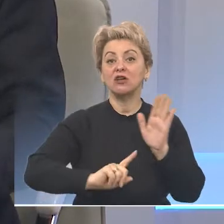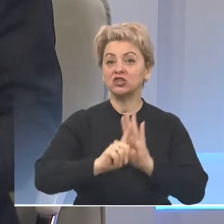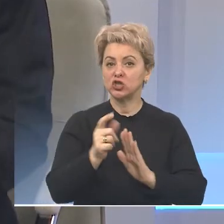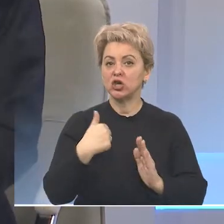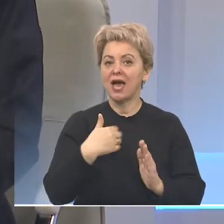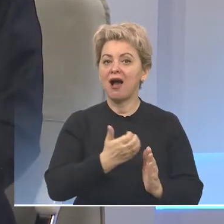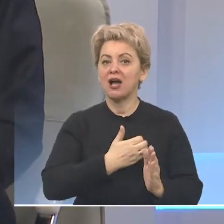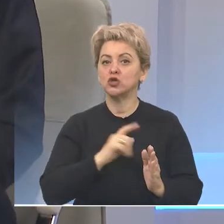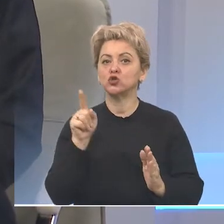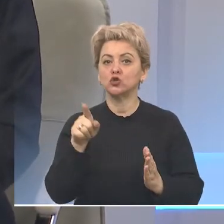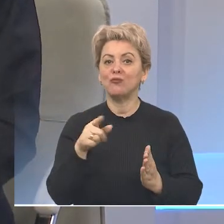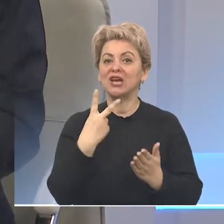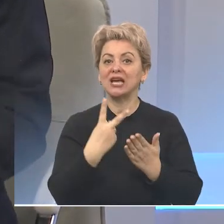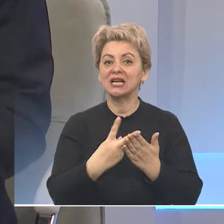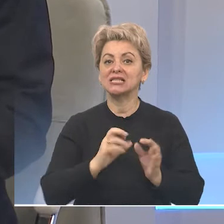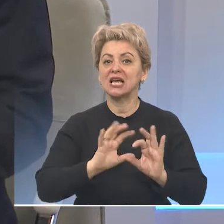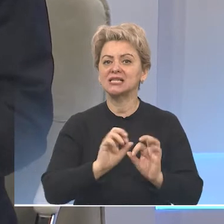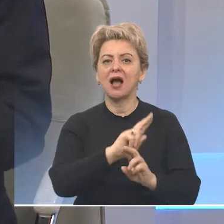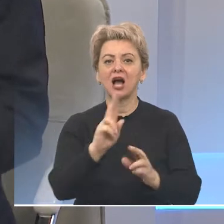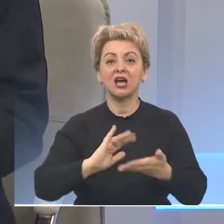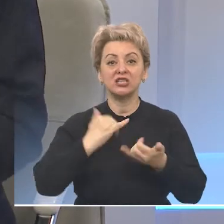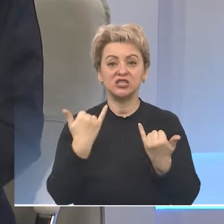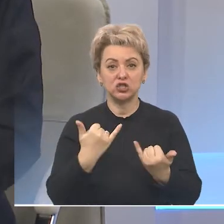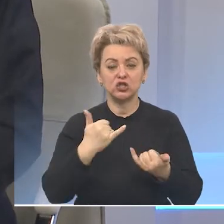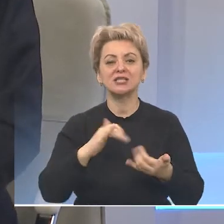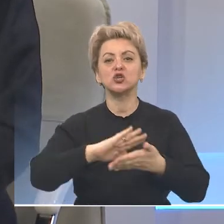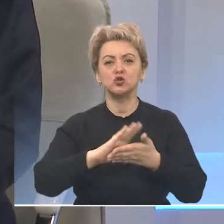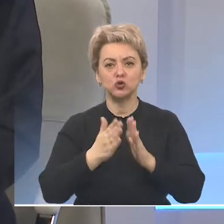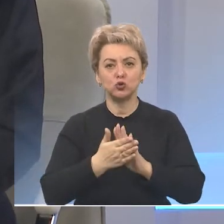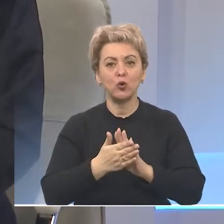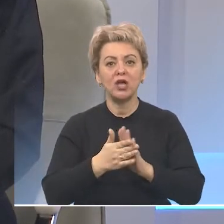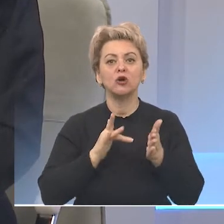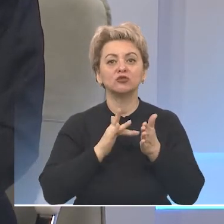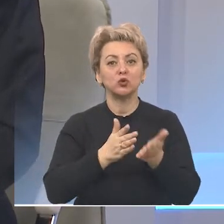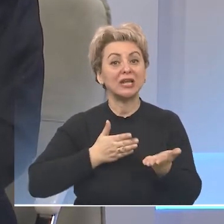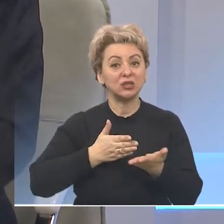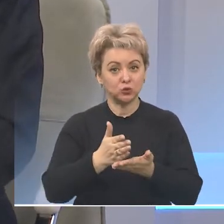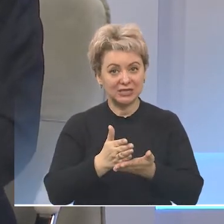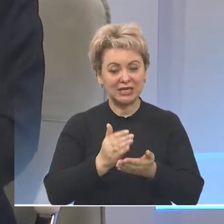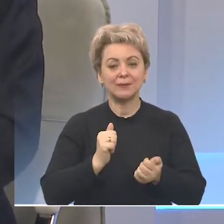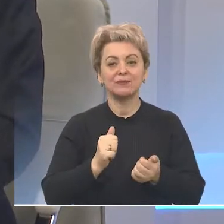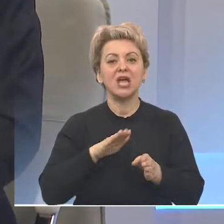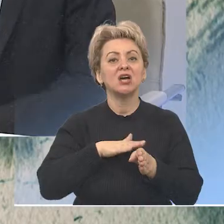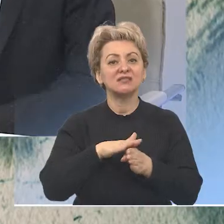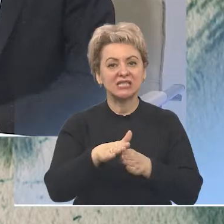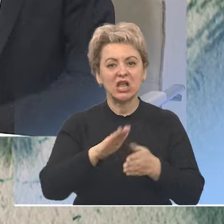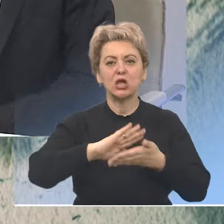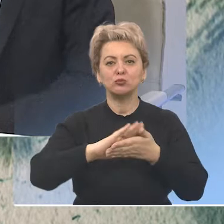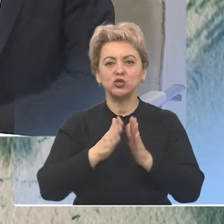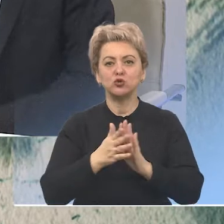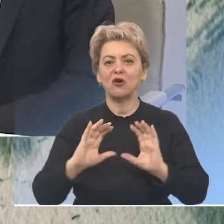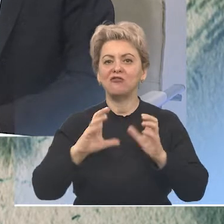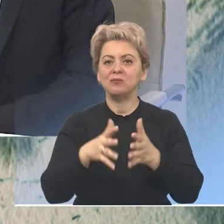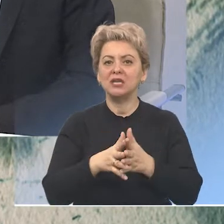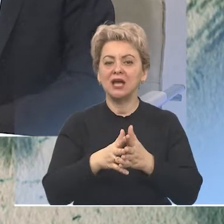Наталья, и вначале я бы хотел, чтобы вы дали оценку, какова сейчас, насколько она критична в туриндустрии. В целом